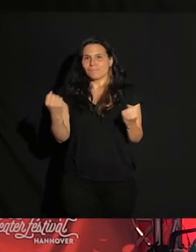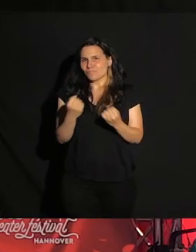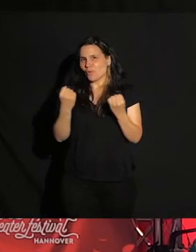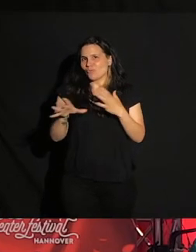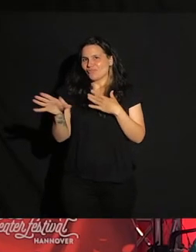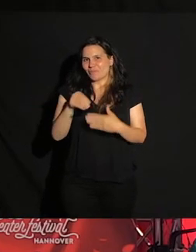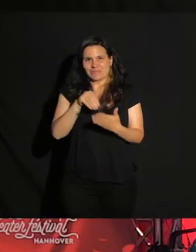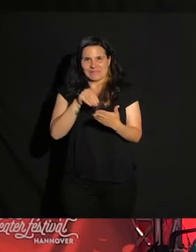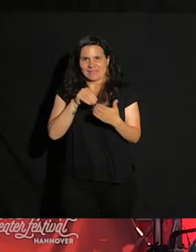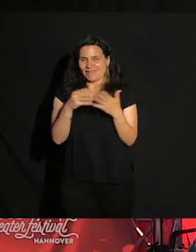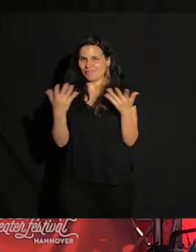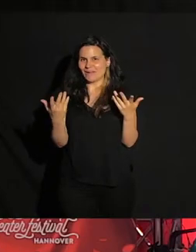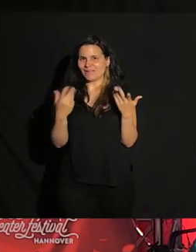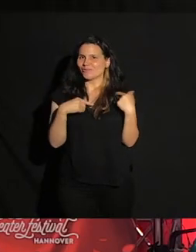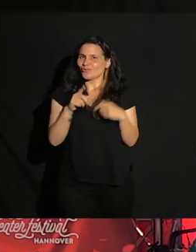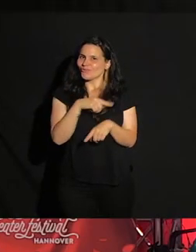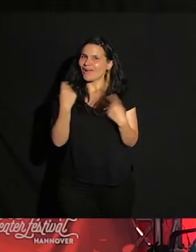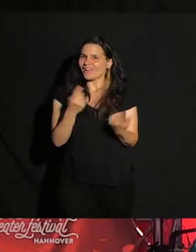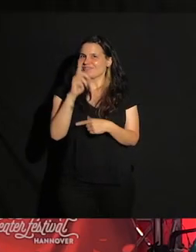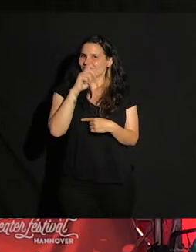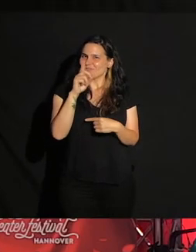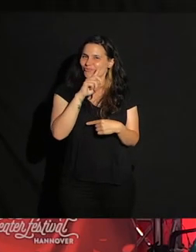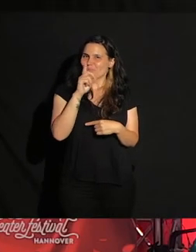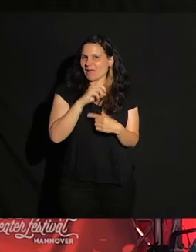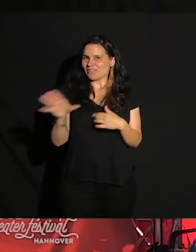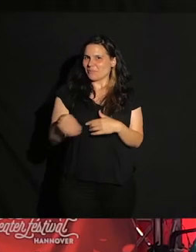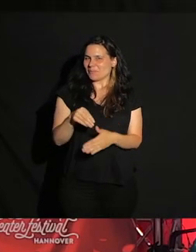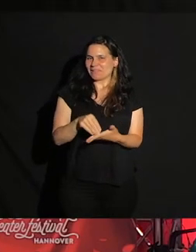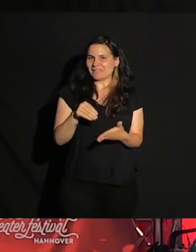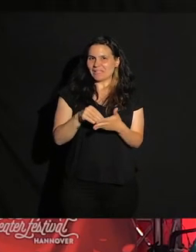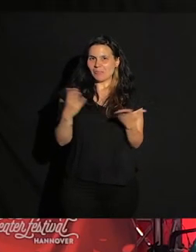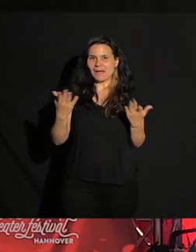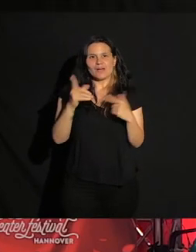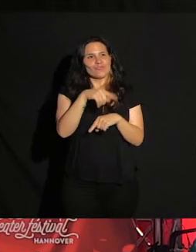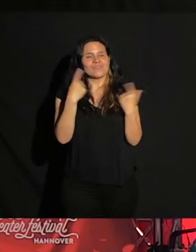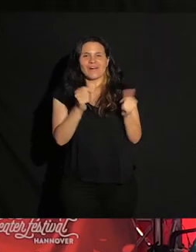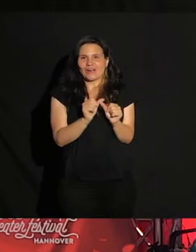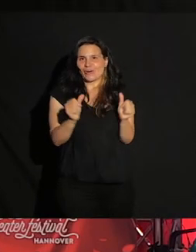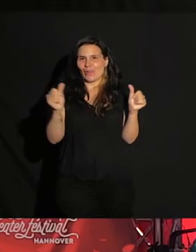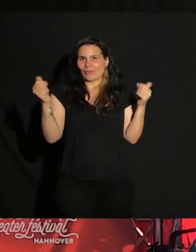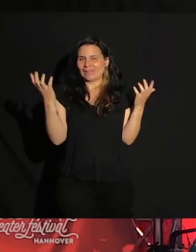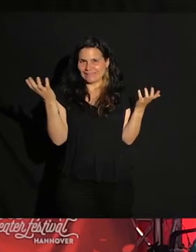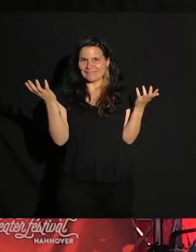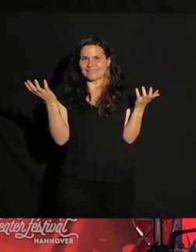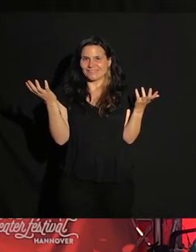so Spaß gemacht mit uns und ja, hat uns glücklich gemacht.